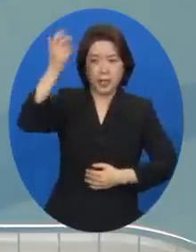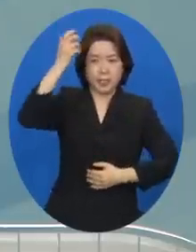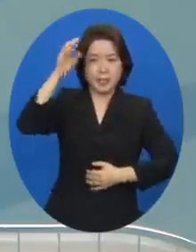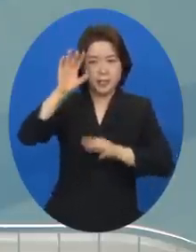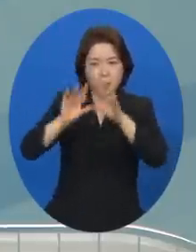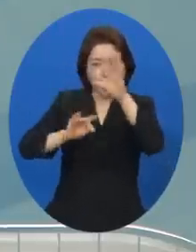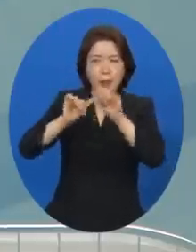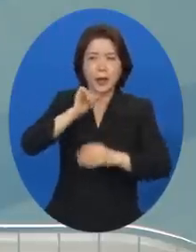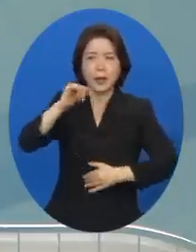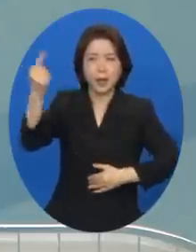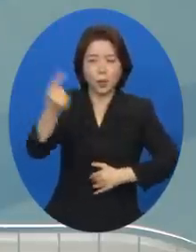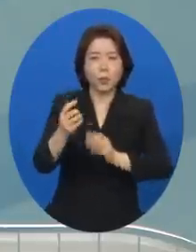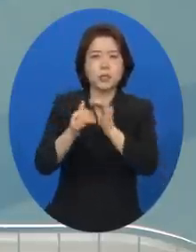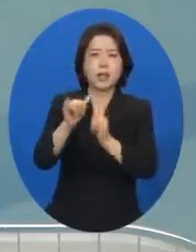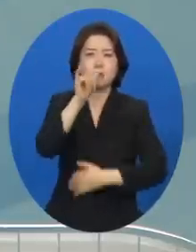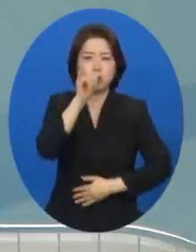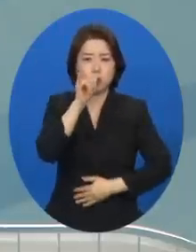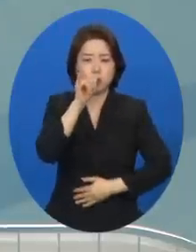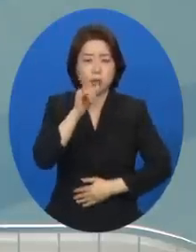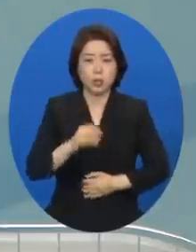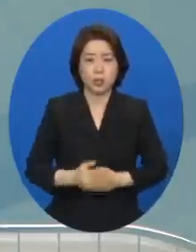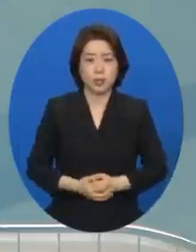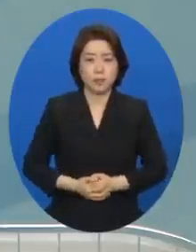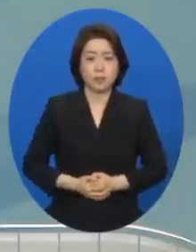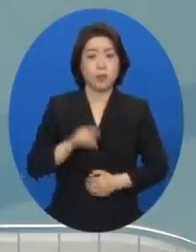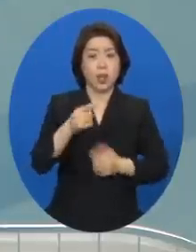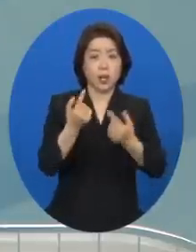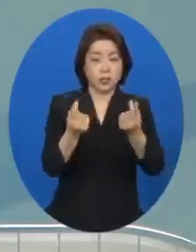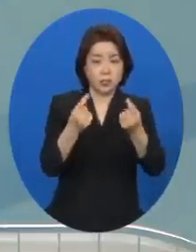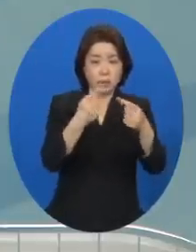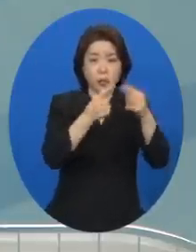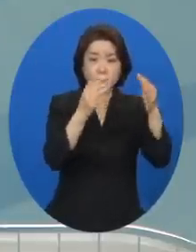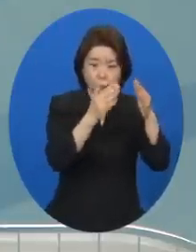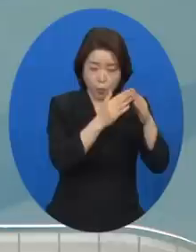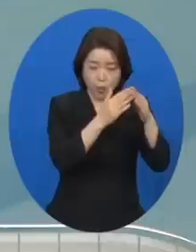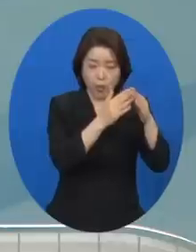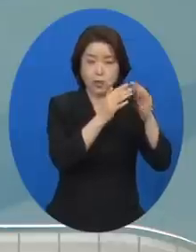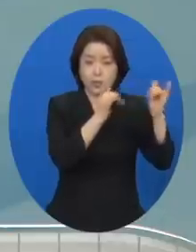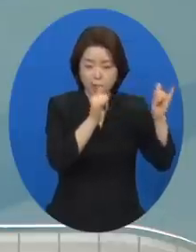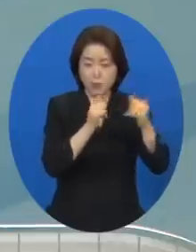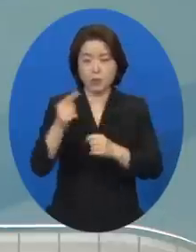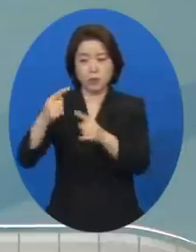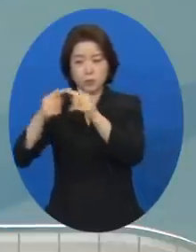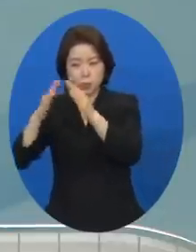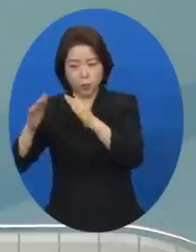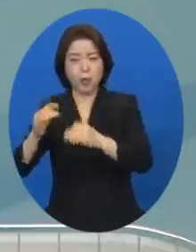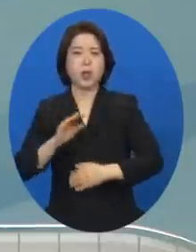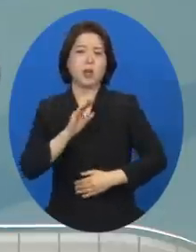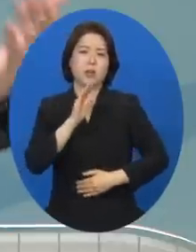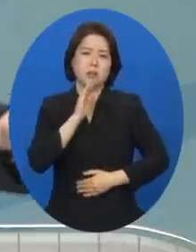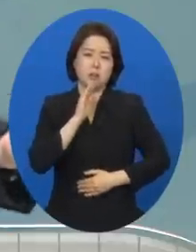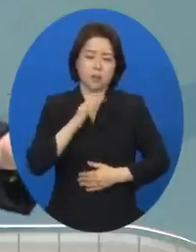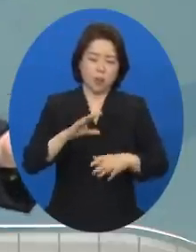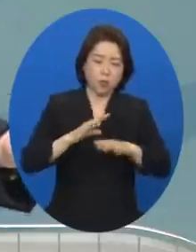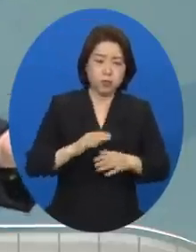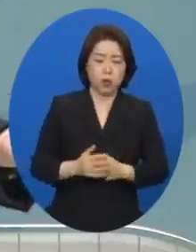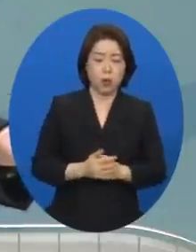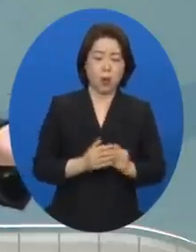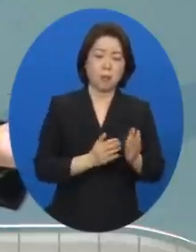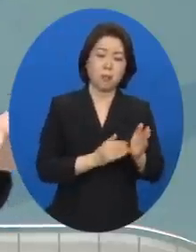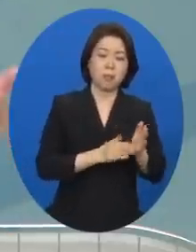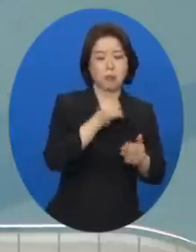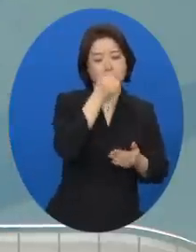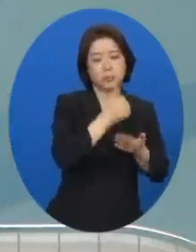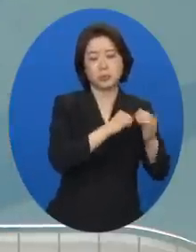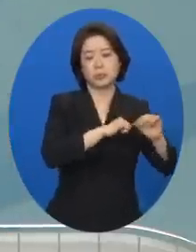이들이 있습니다 저는 그런 교인들과 교회가 정말 부서 없더라고요 은밀히 죄를 짓고도